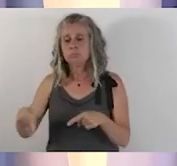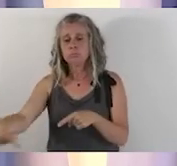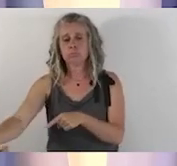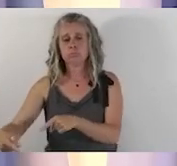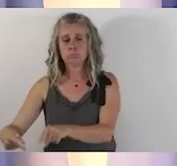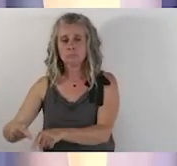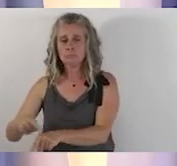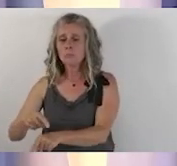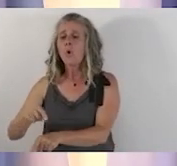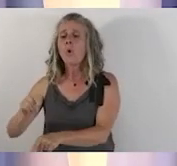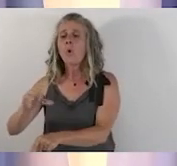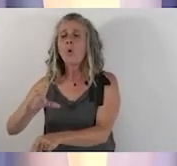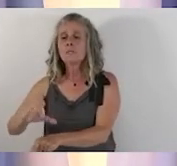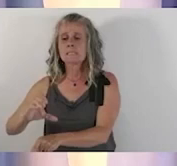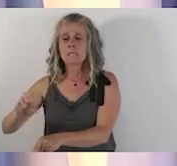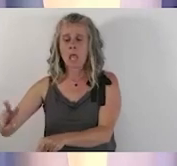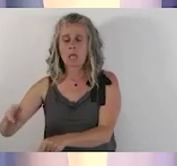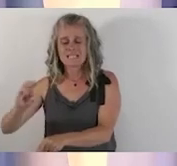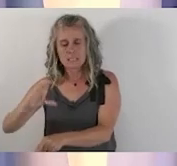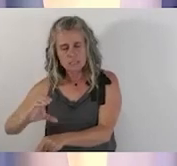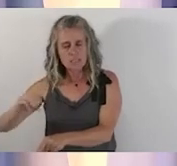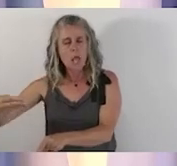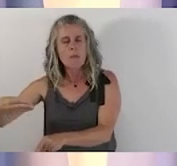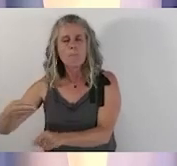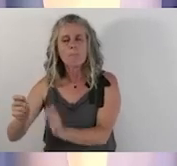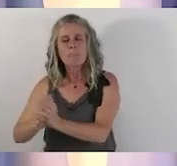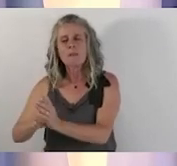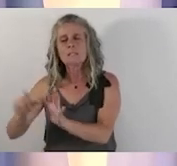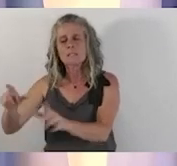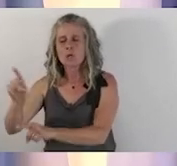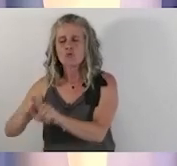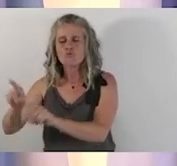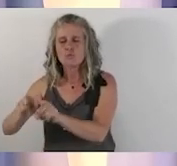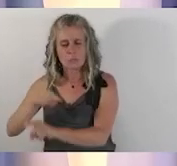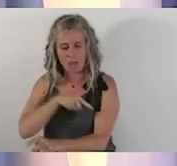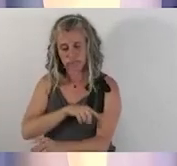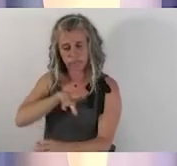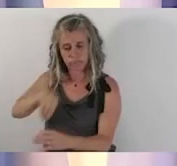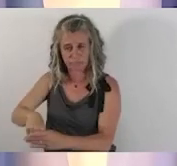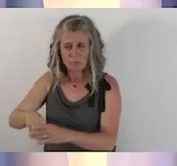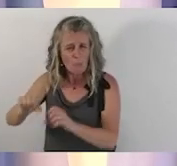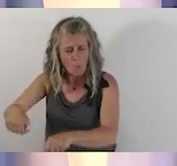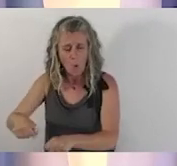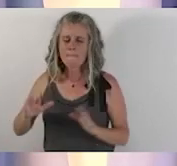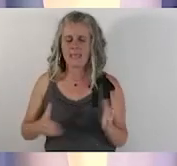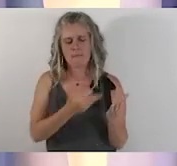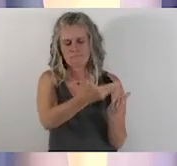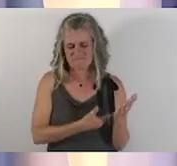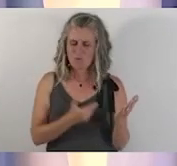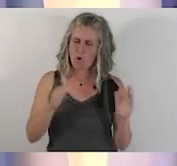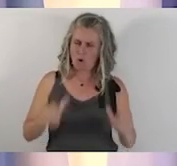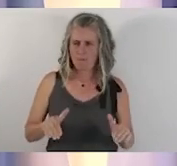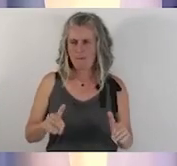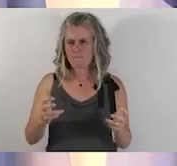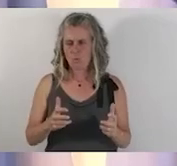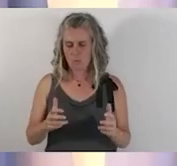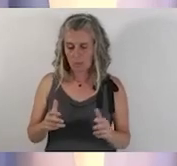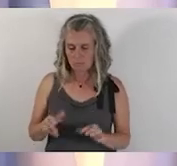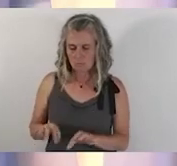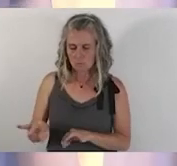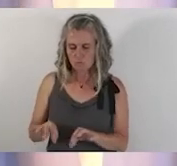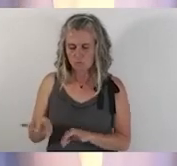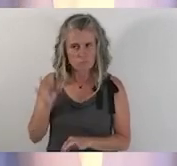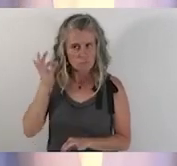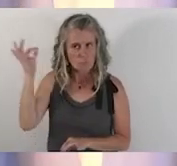du 7 juillet. Et il concerne tout simplement... Je règle le son, voilà.